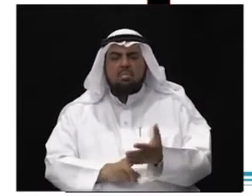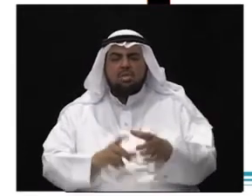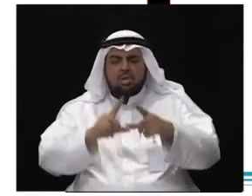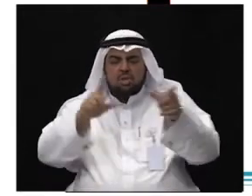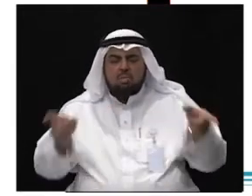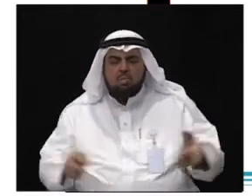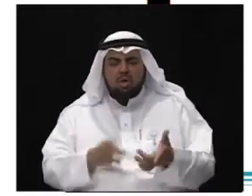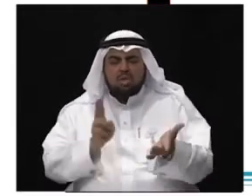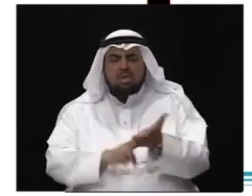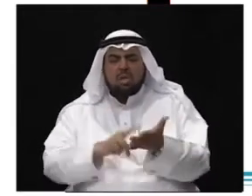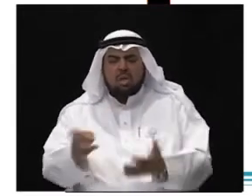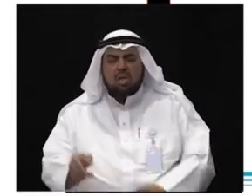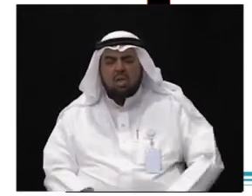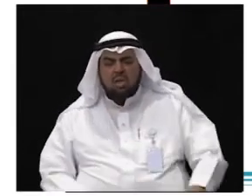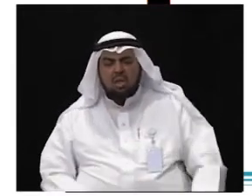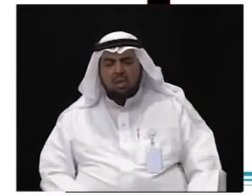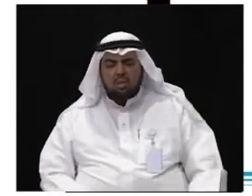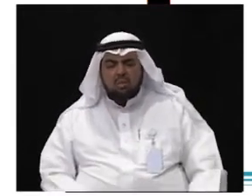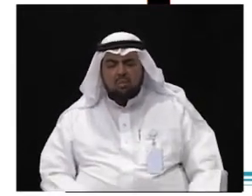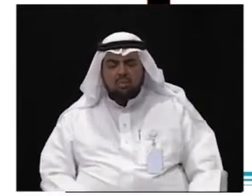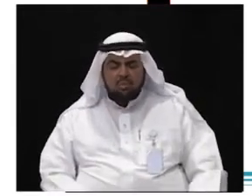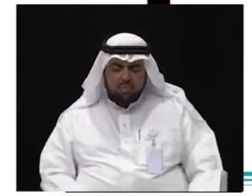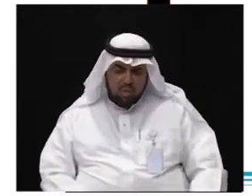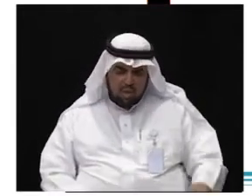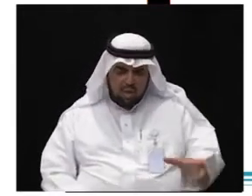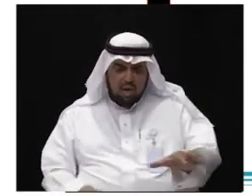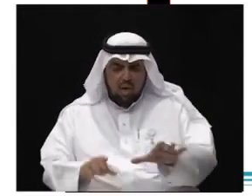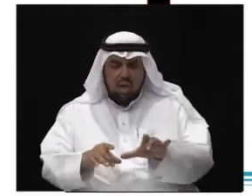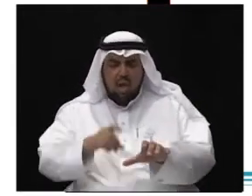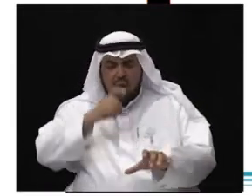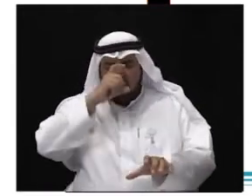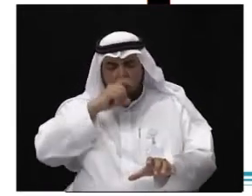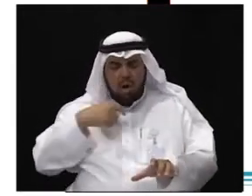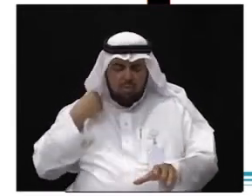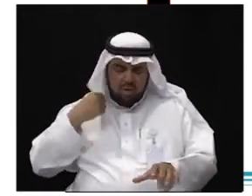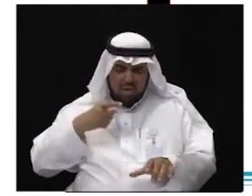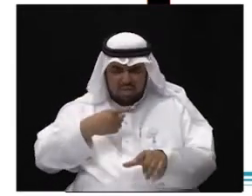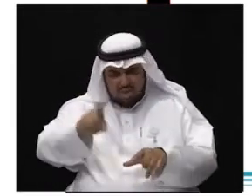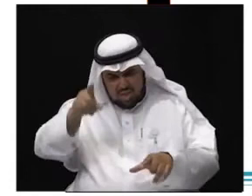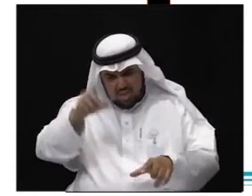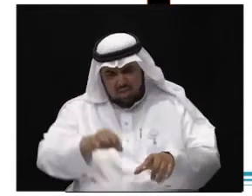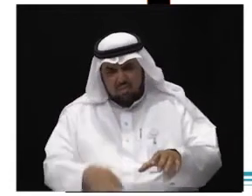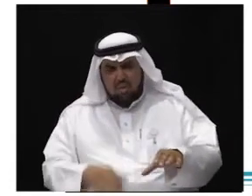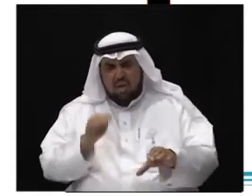الصحيحة لكتابة أمر إخراج المعلومات باستخدام Message Box؟